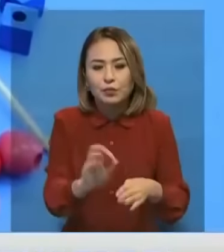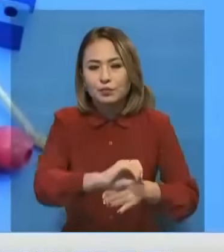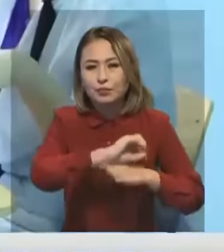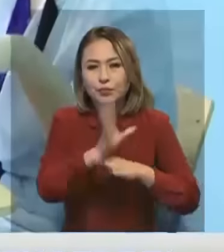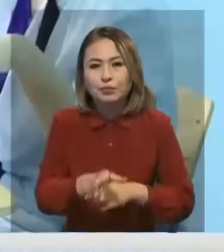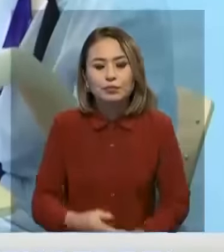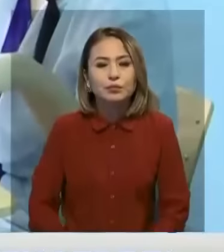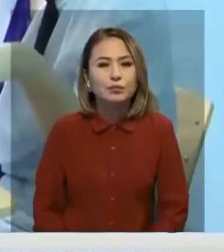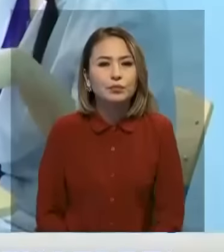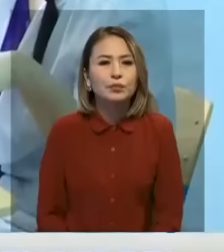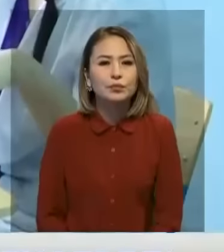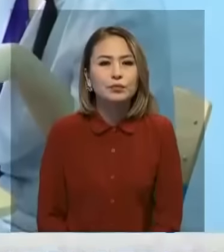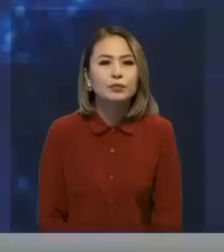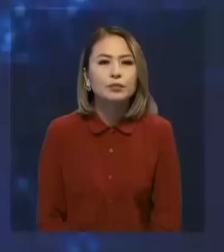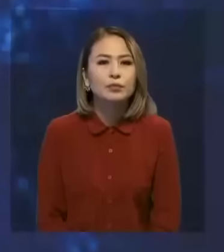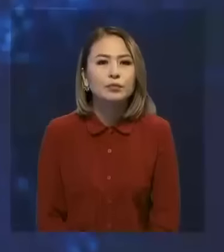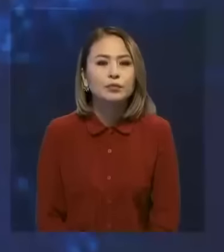тиіс.